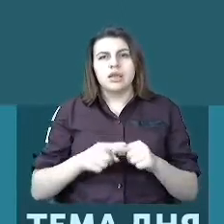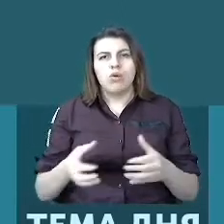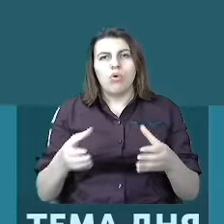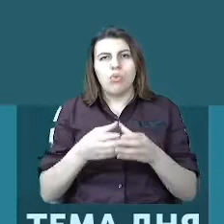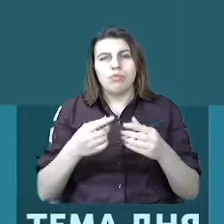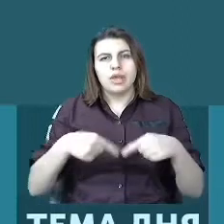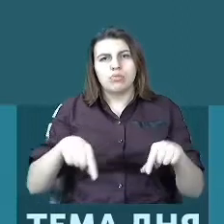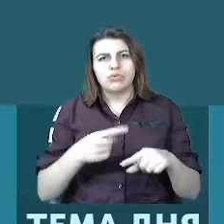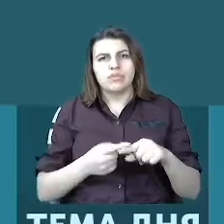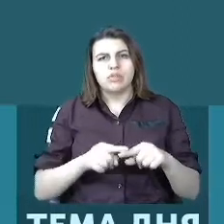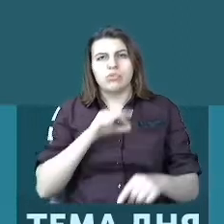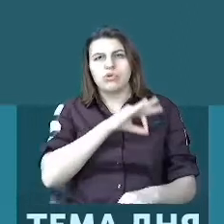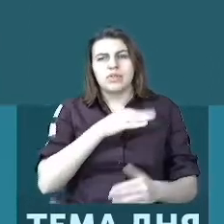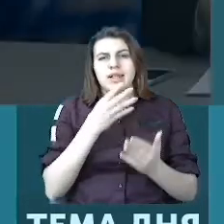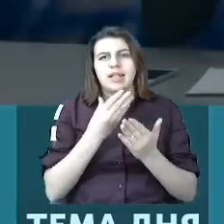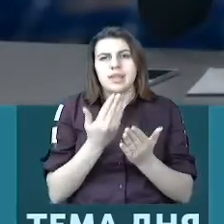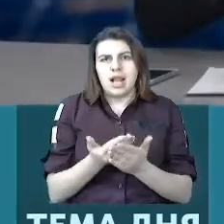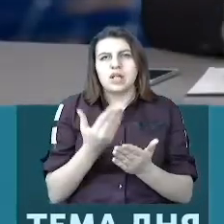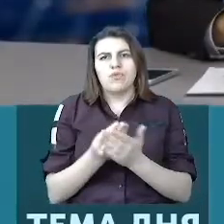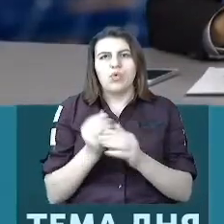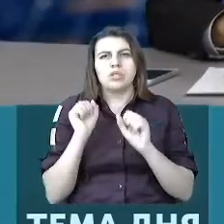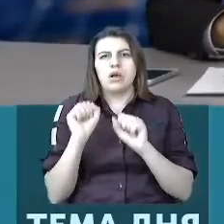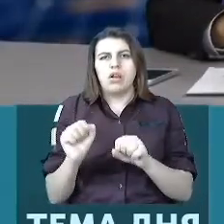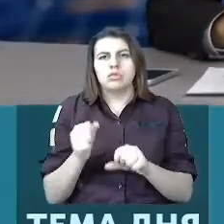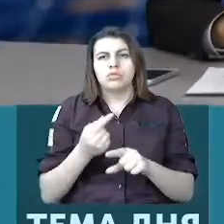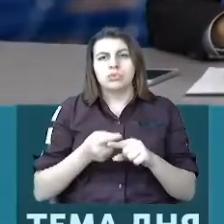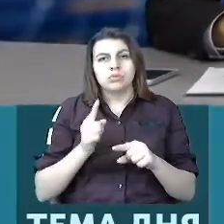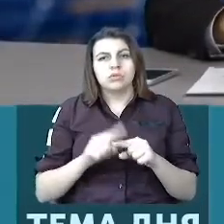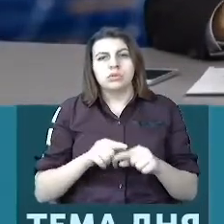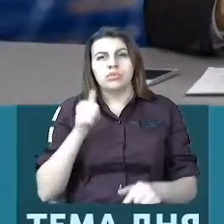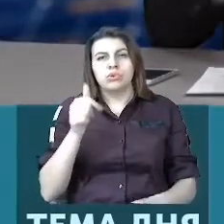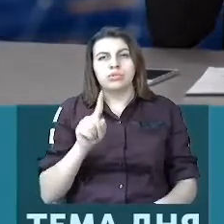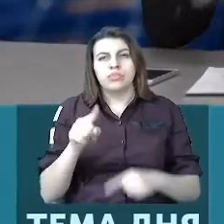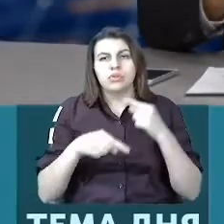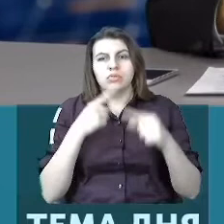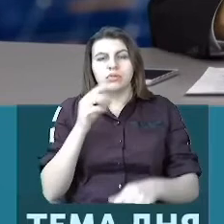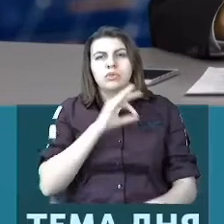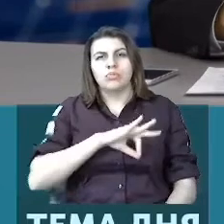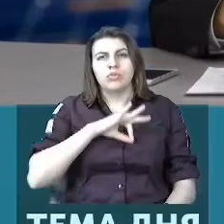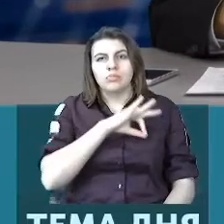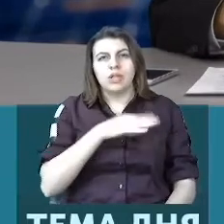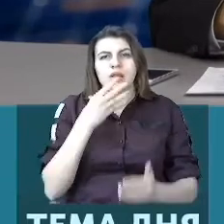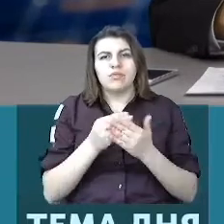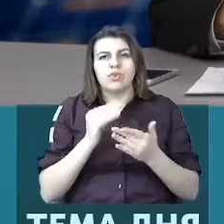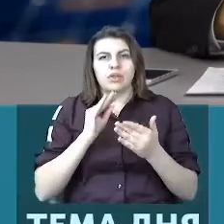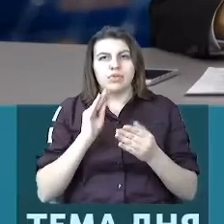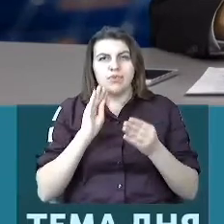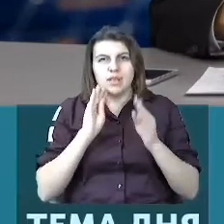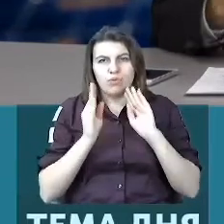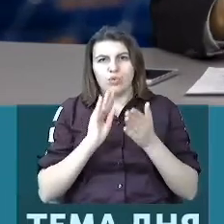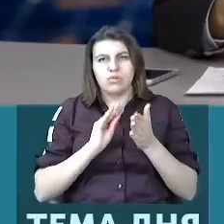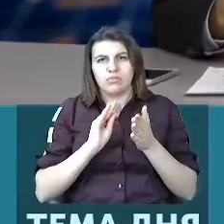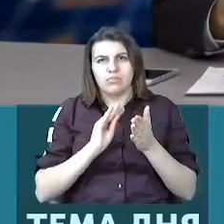свого захисту? От добре, що ви заговорили про профспілки. Ви на своїй фейсбук-сторінці писали про те, що